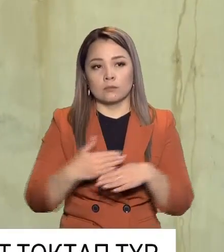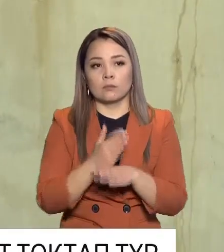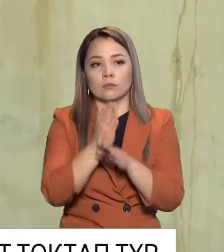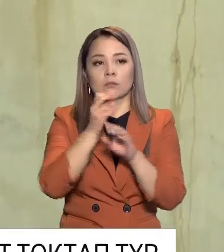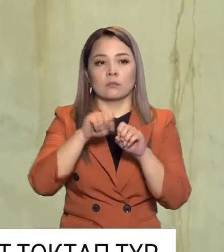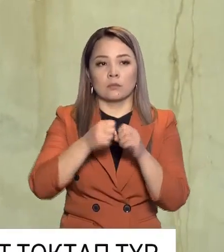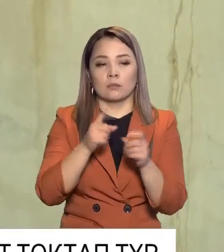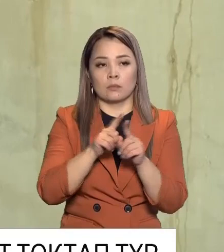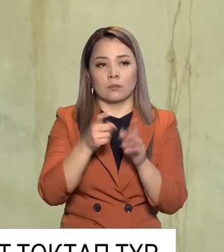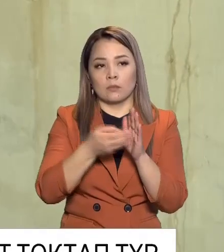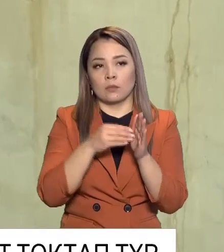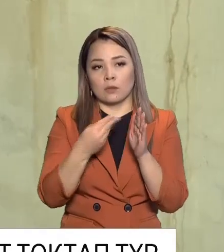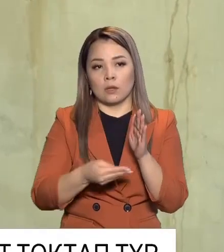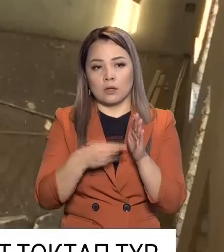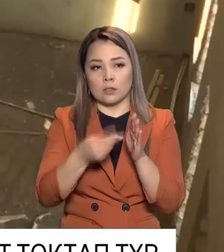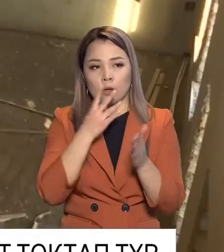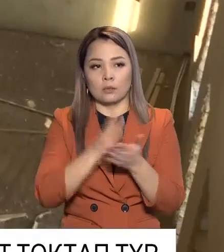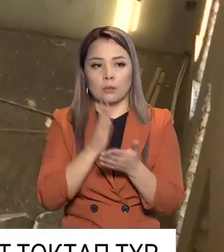қазір түсіп жатыр.